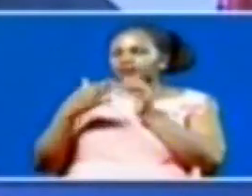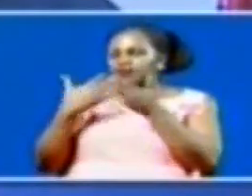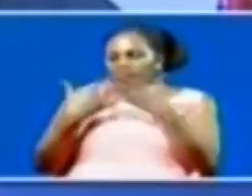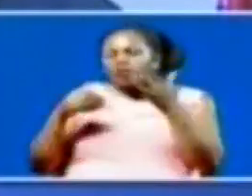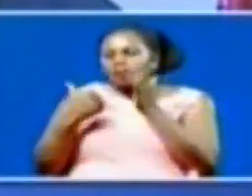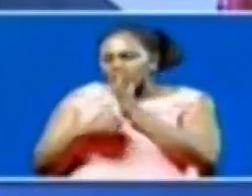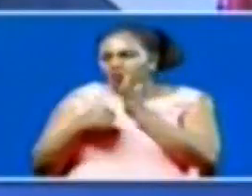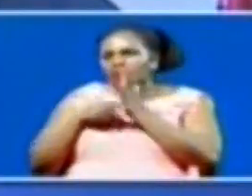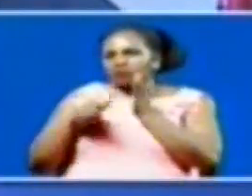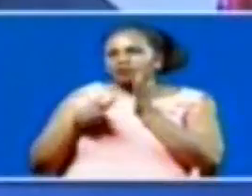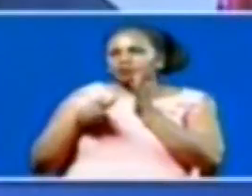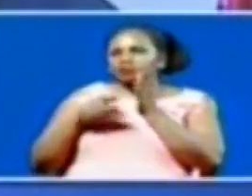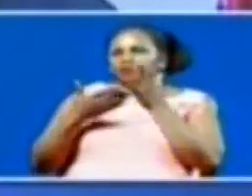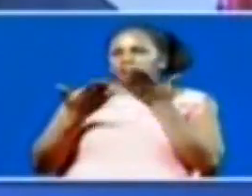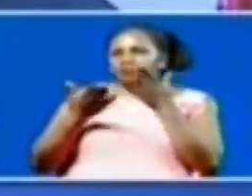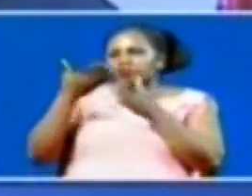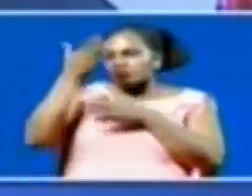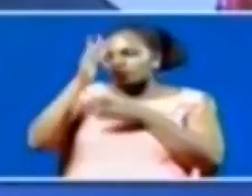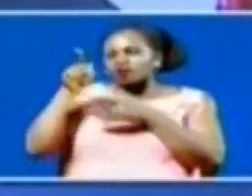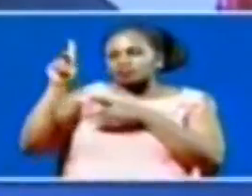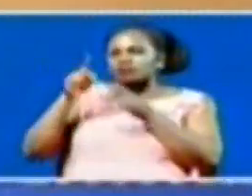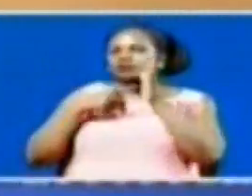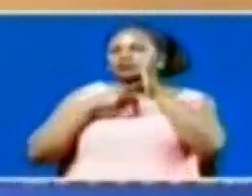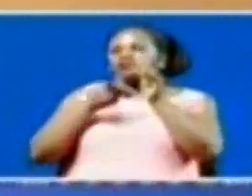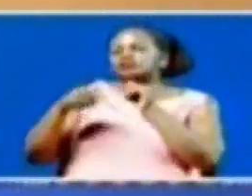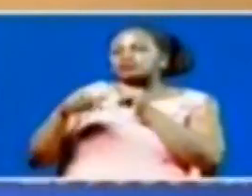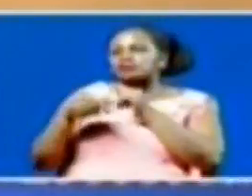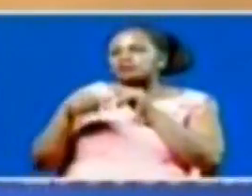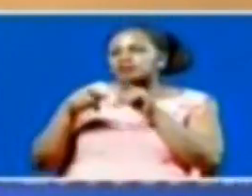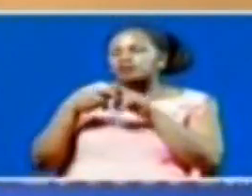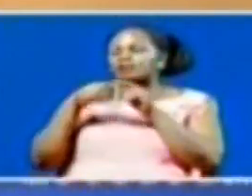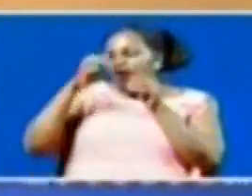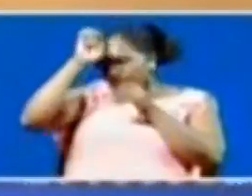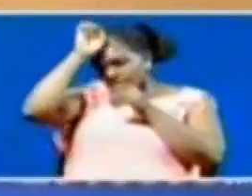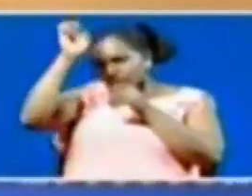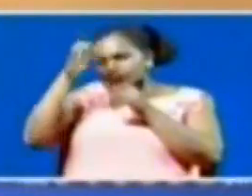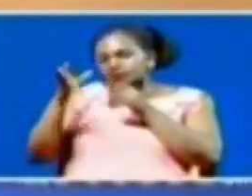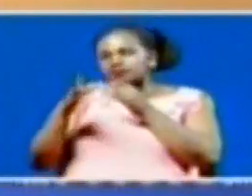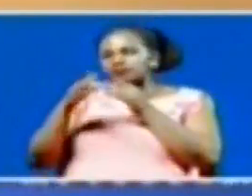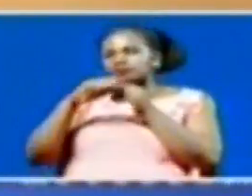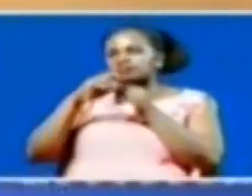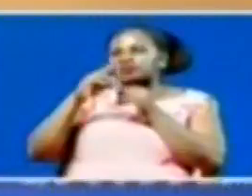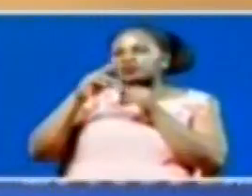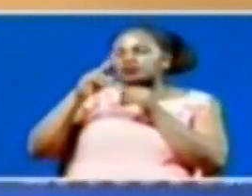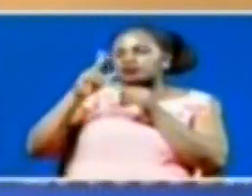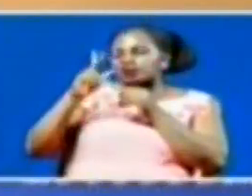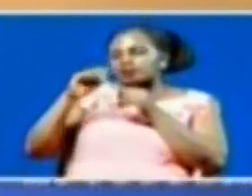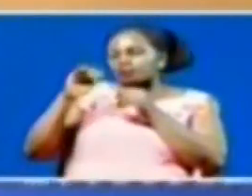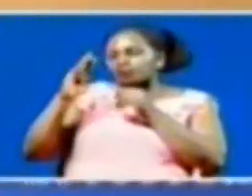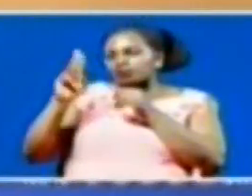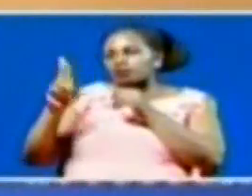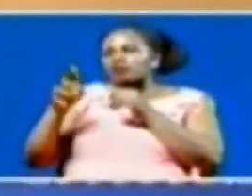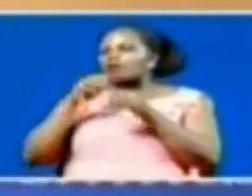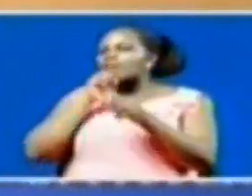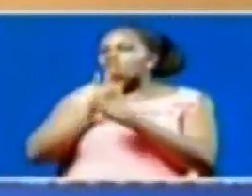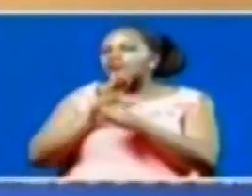somewhere, which God himself will one day show us. Mahakama ya Eldoret sasa imempa Jackson Kiprotich Kibor